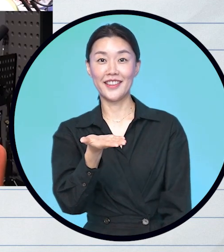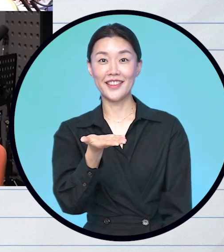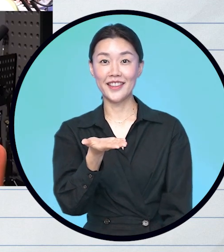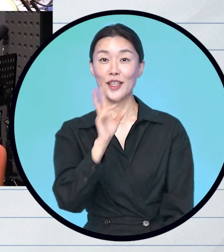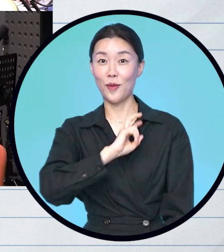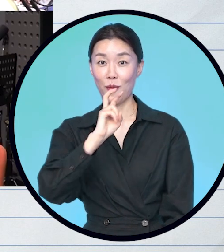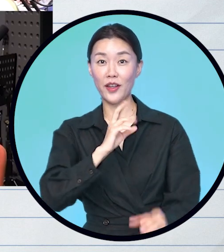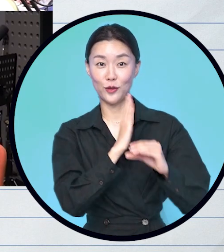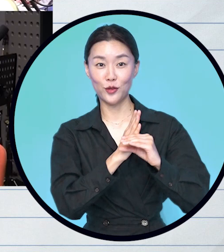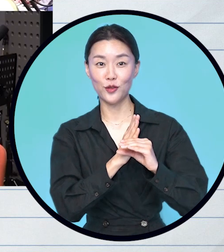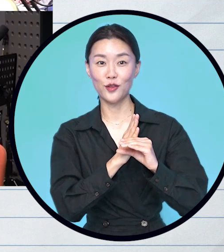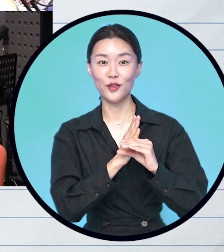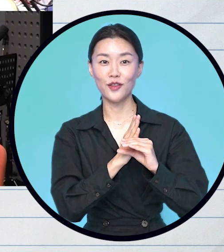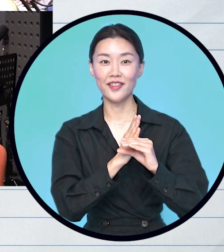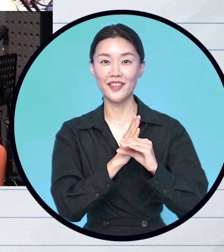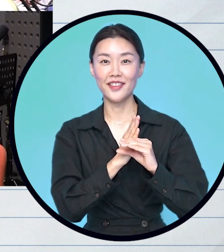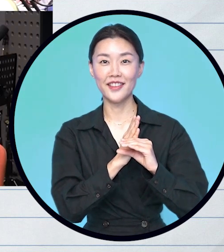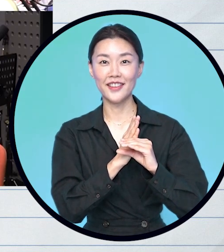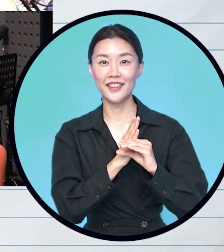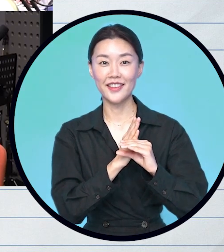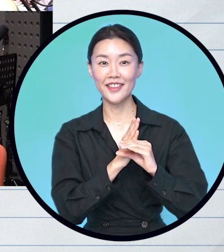노래 나오고 있어요.